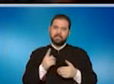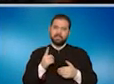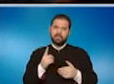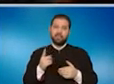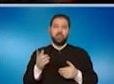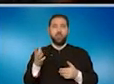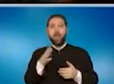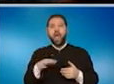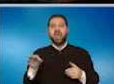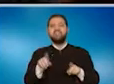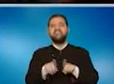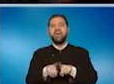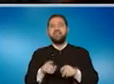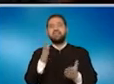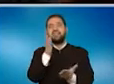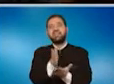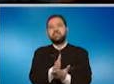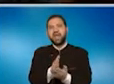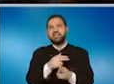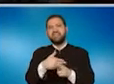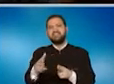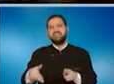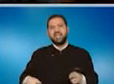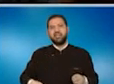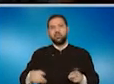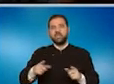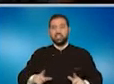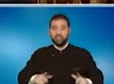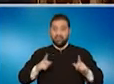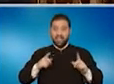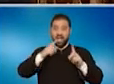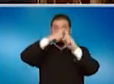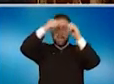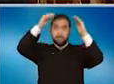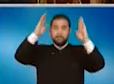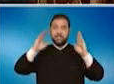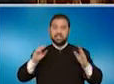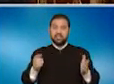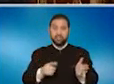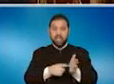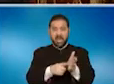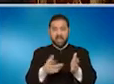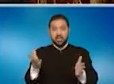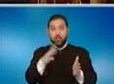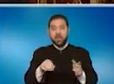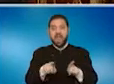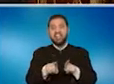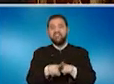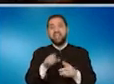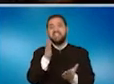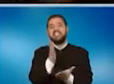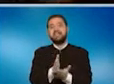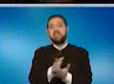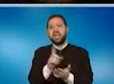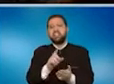Un alt tip de dreptate. Liturghia și viața bisericii îmi promovează un alt tip de dreptate.